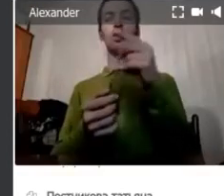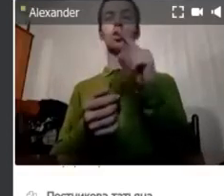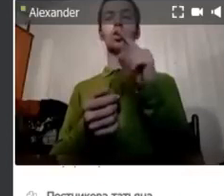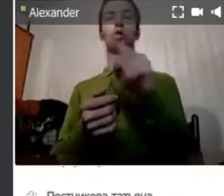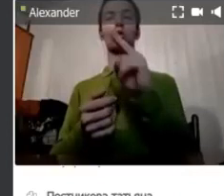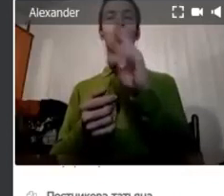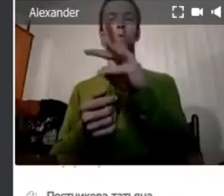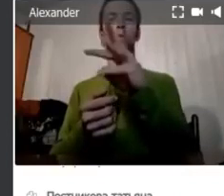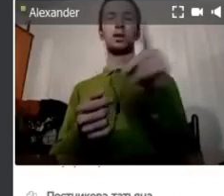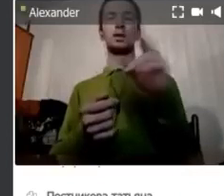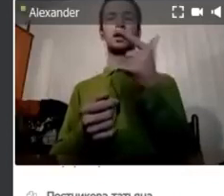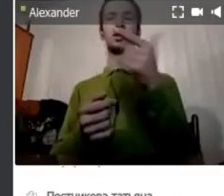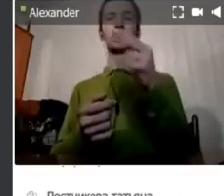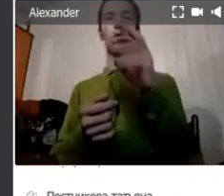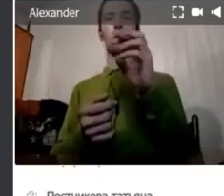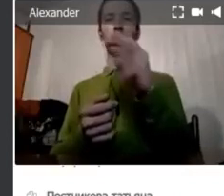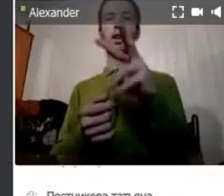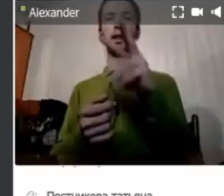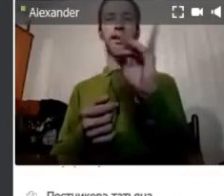круче